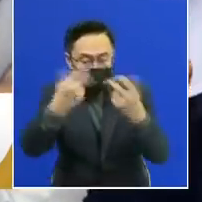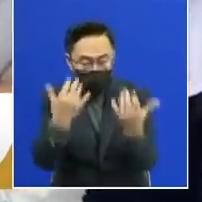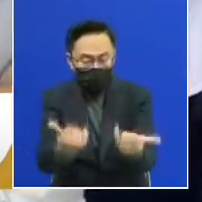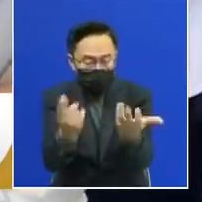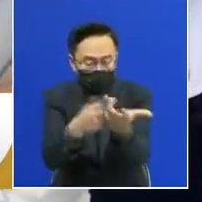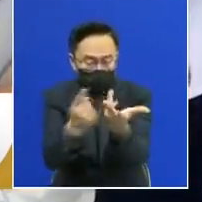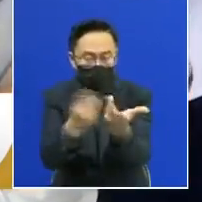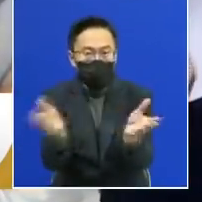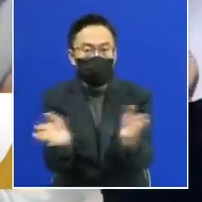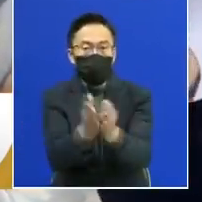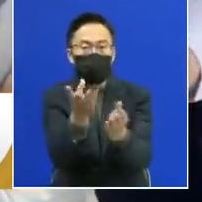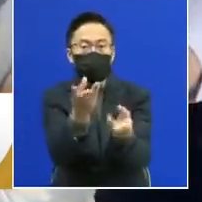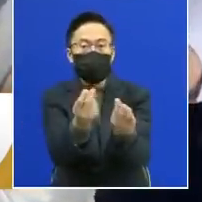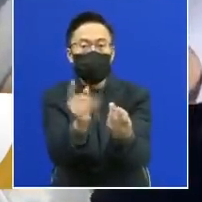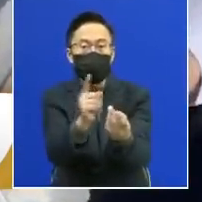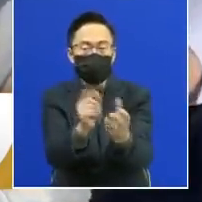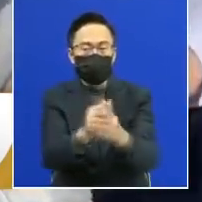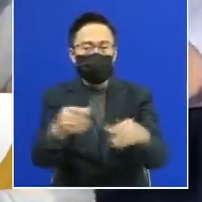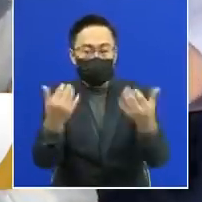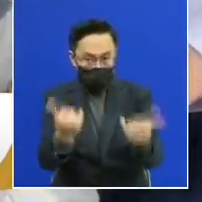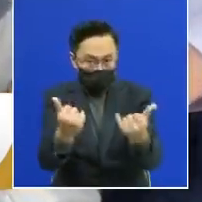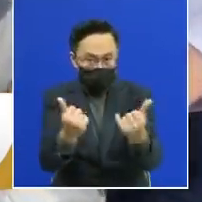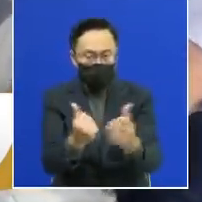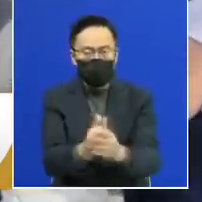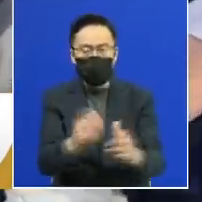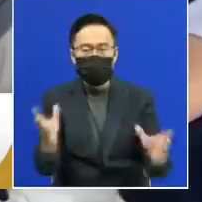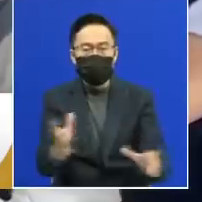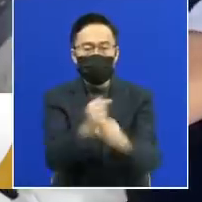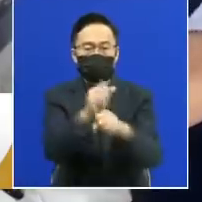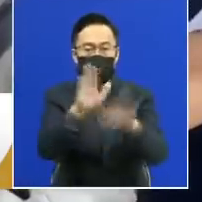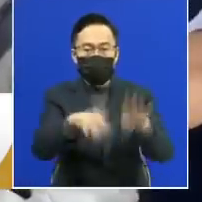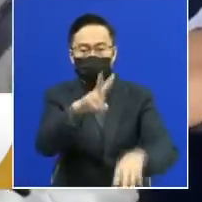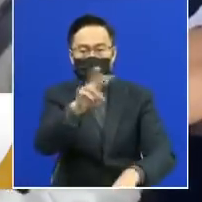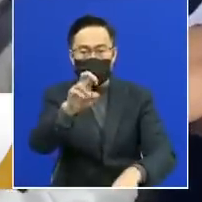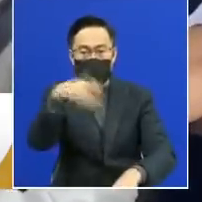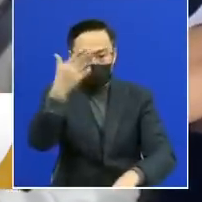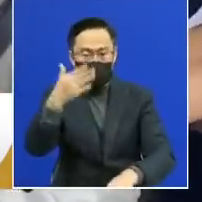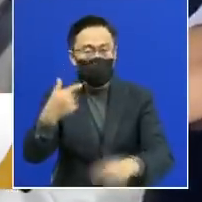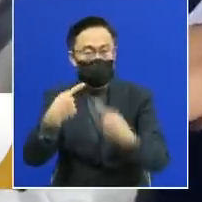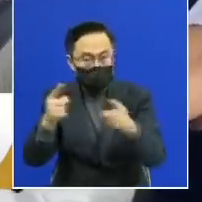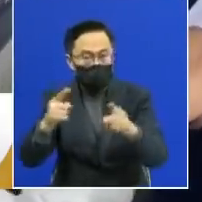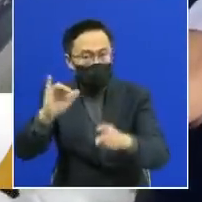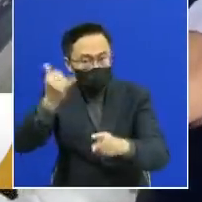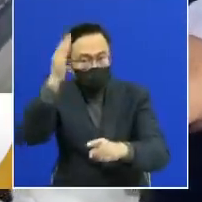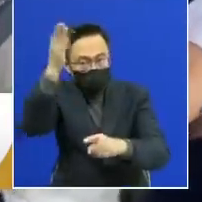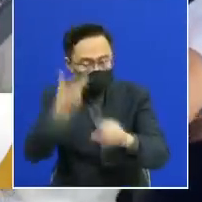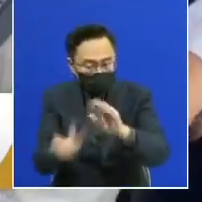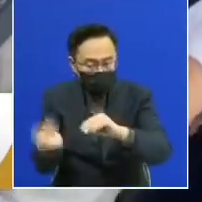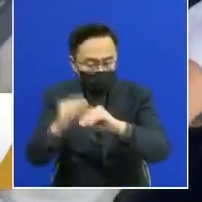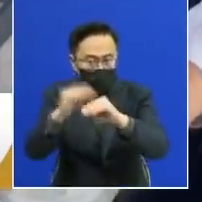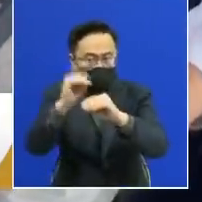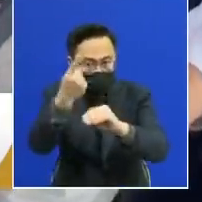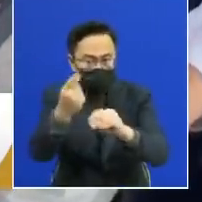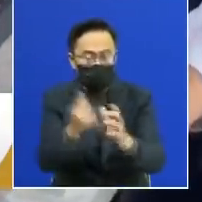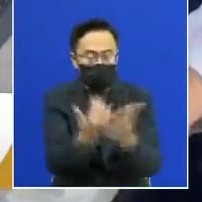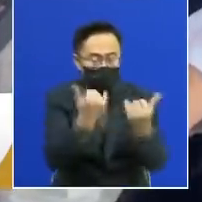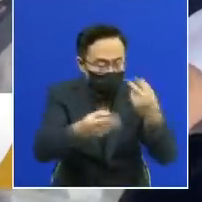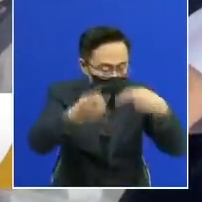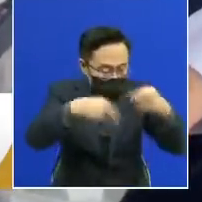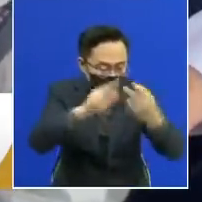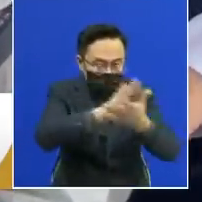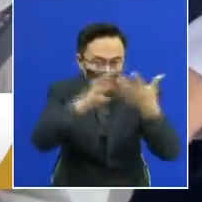ตอนนี้ที่ดูเนี่ยก็ประมาณเกือบ200ไร่นะครับแต่ว่าก็กำลังไล่สอบไปเรื่อยๆอยู่เพราะตอนนี้เนี่ย6แปลง7แปลง